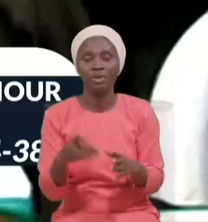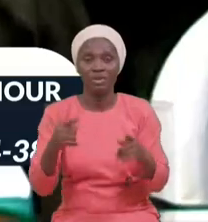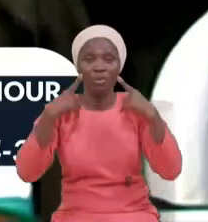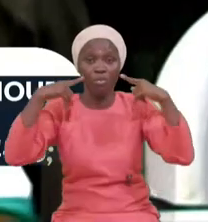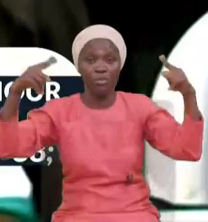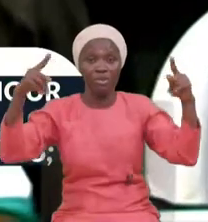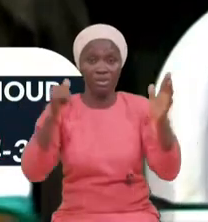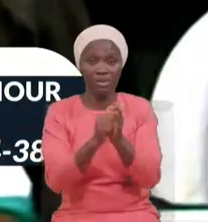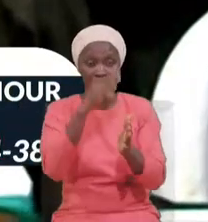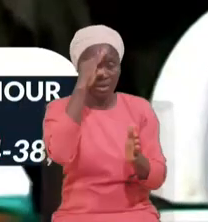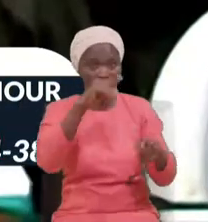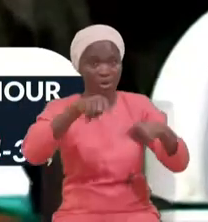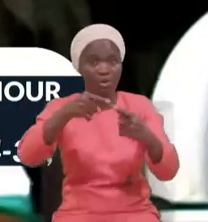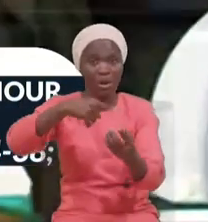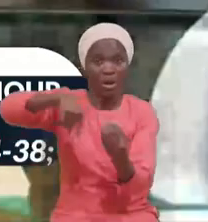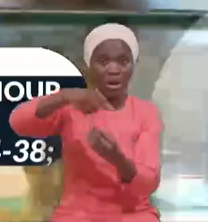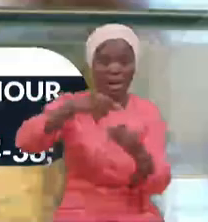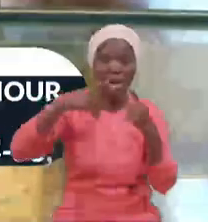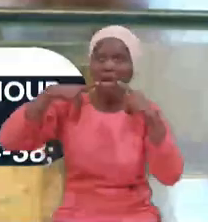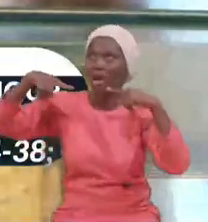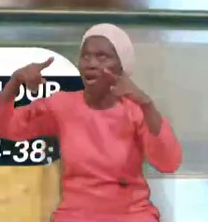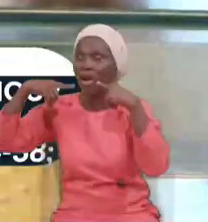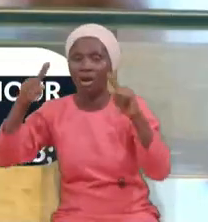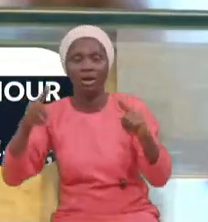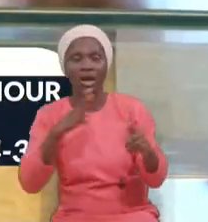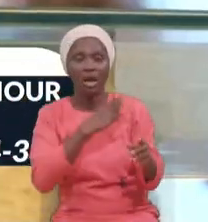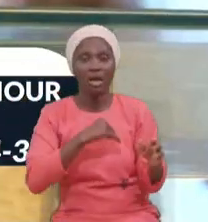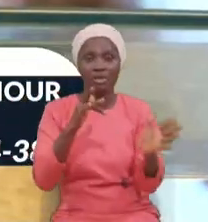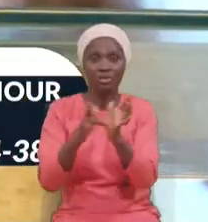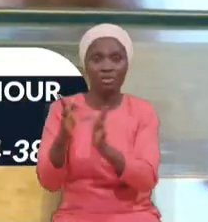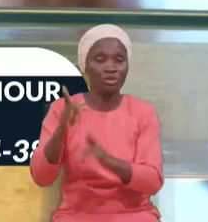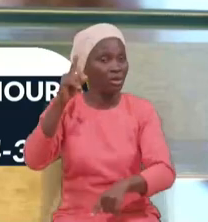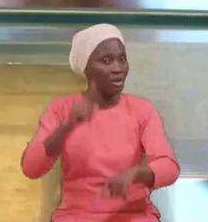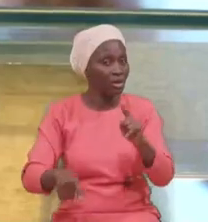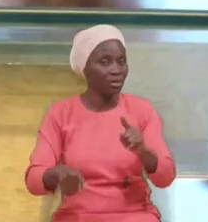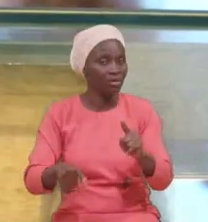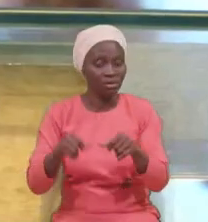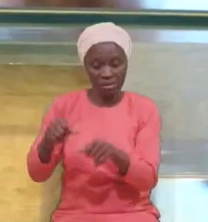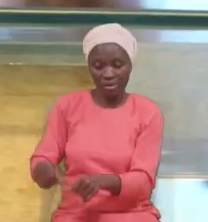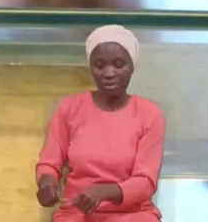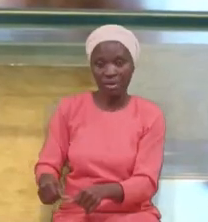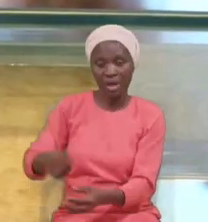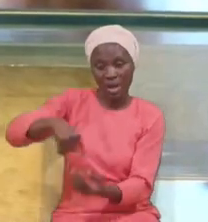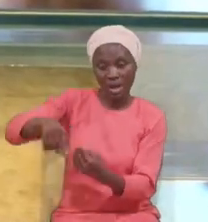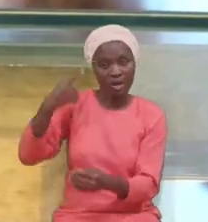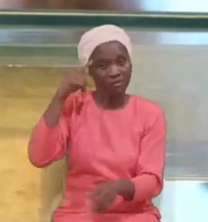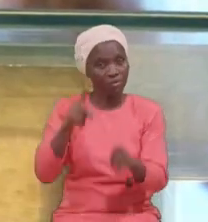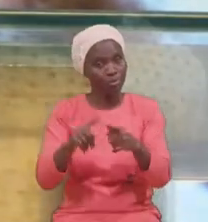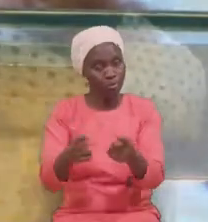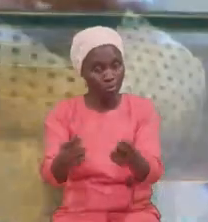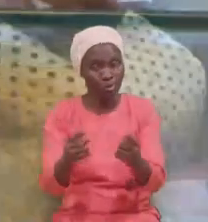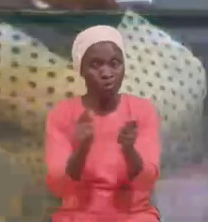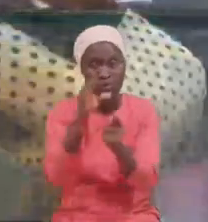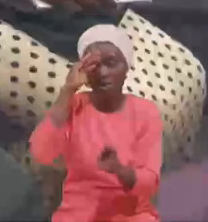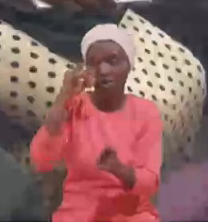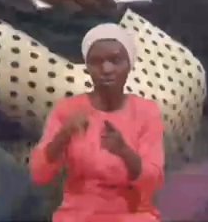l'a propagé cela et l'a divulgué toute l'affaire. Jésus ne pouvait plus rester pour que les gens viennent